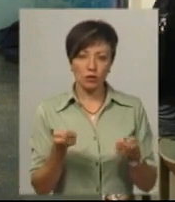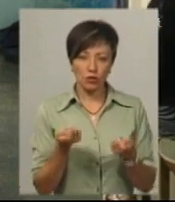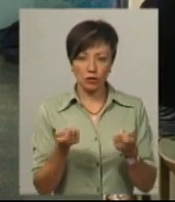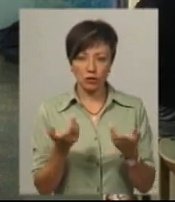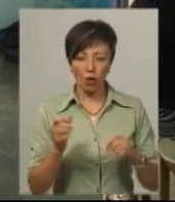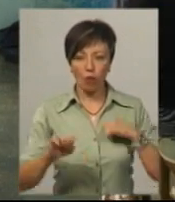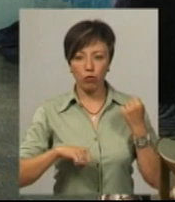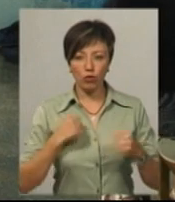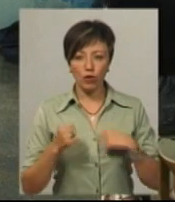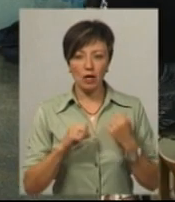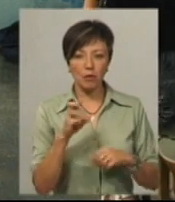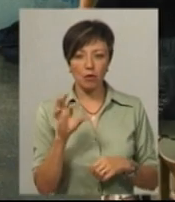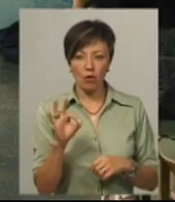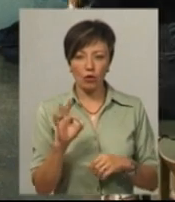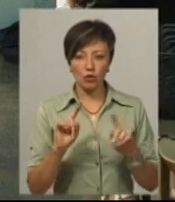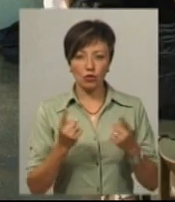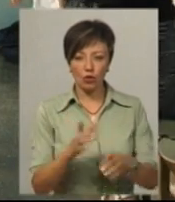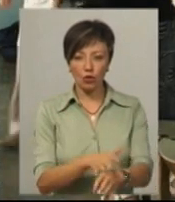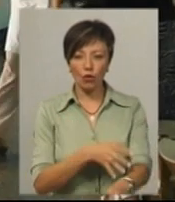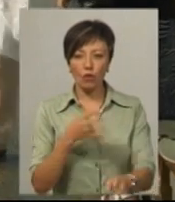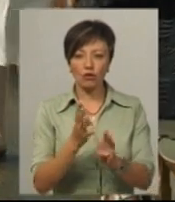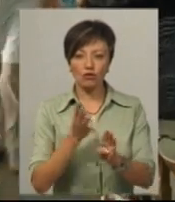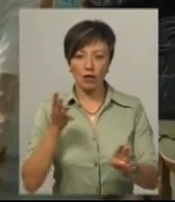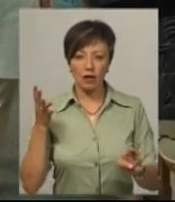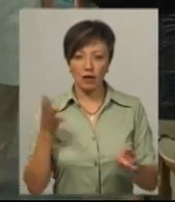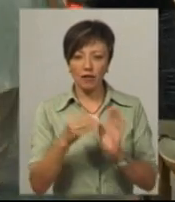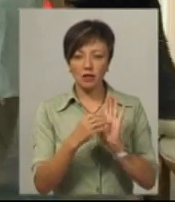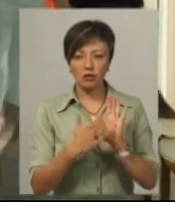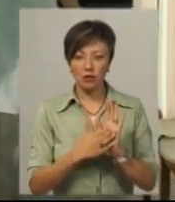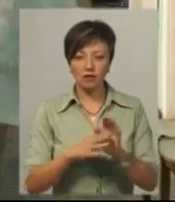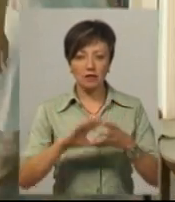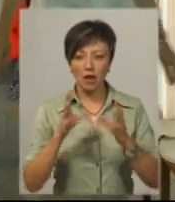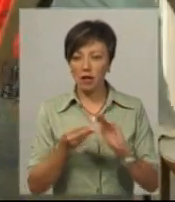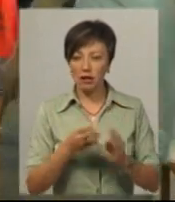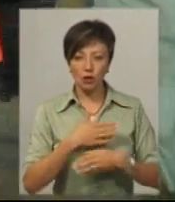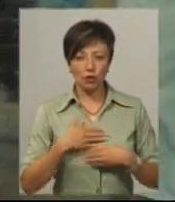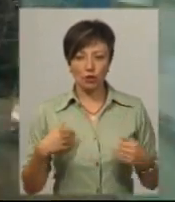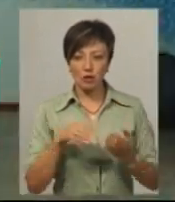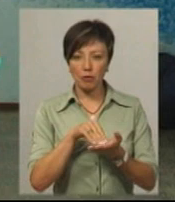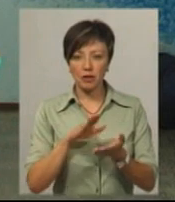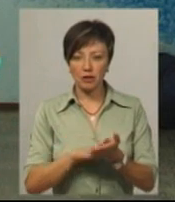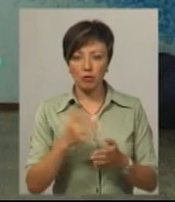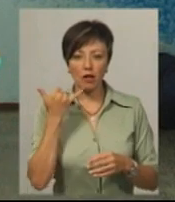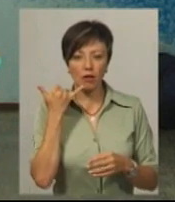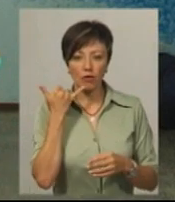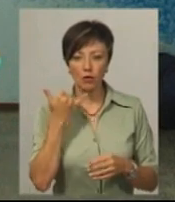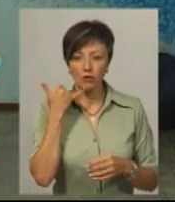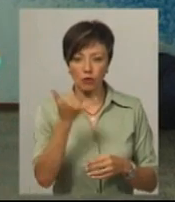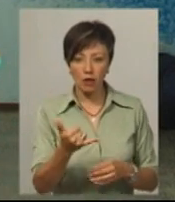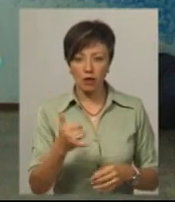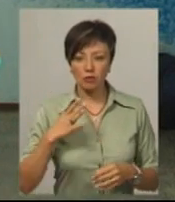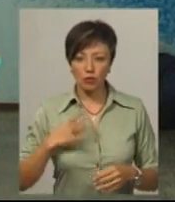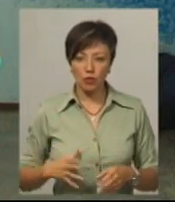якесь обурення, бо дуже довгі черги. В реєстратурі взагалі не хочуть записувати. По телефоні я дзвонила,